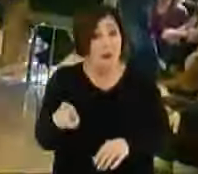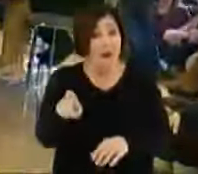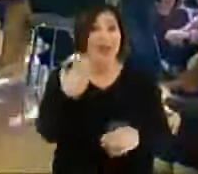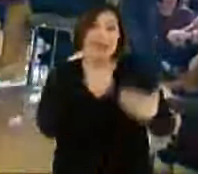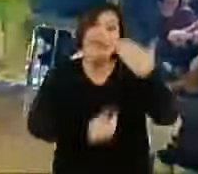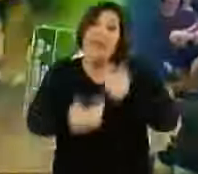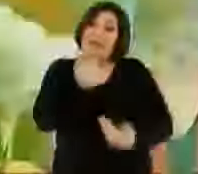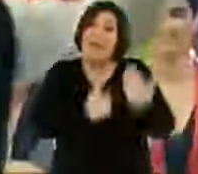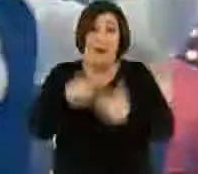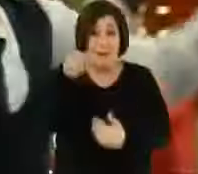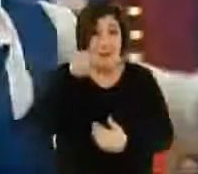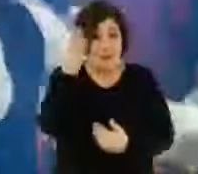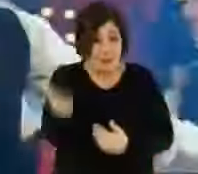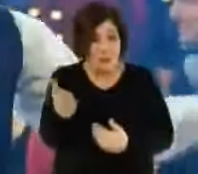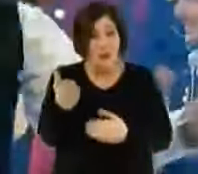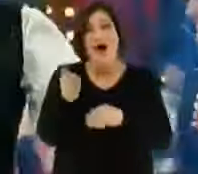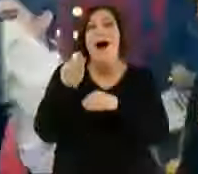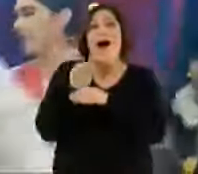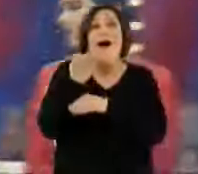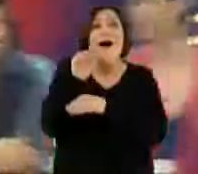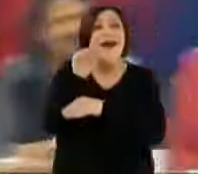mu? Sevda bu mu?